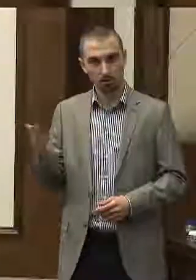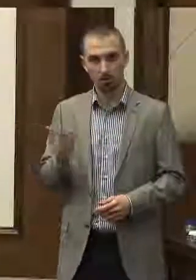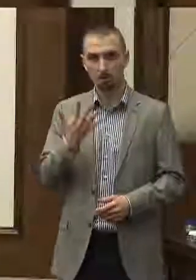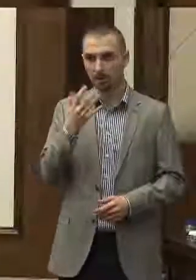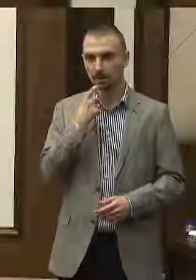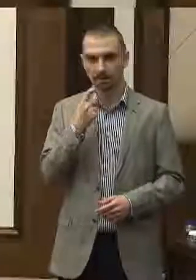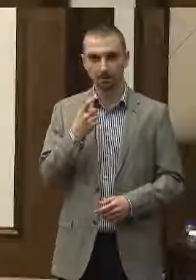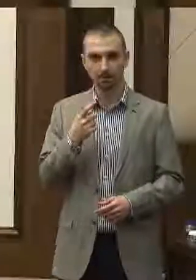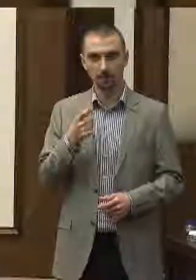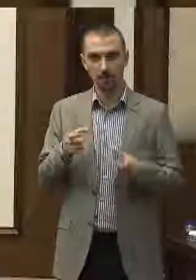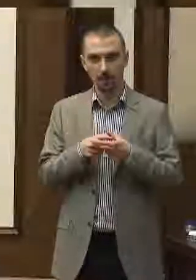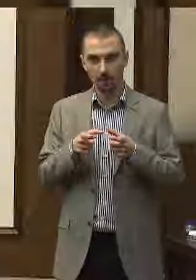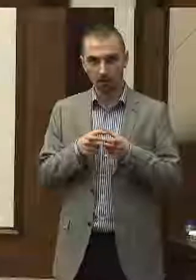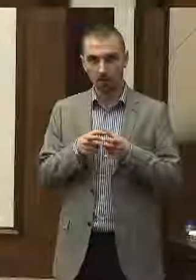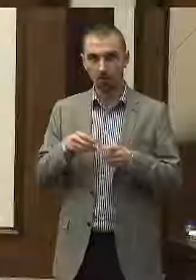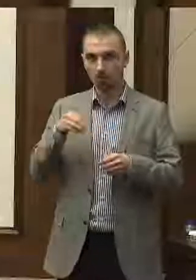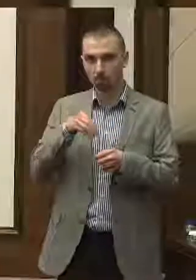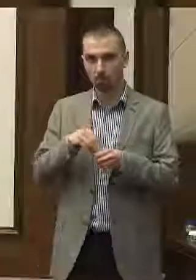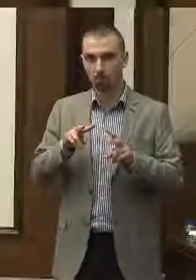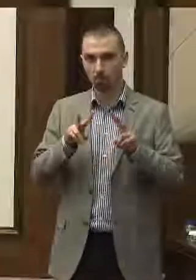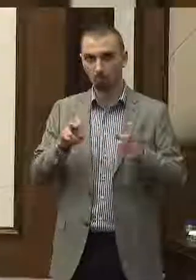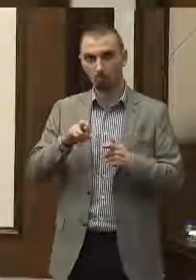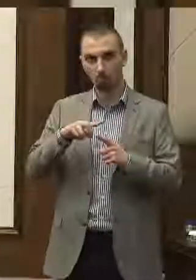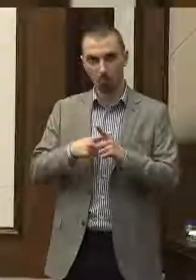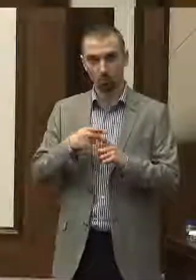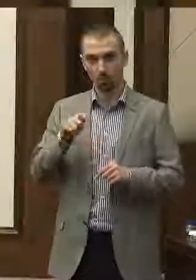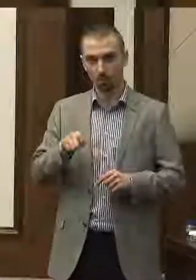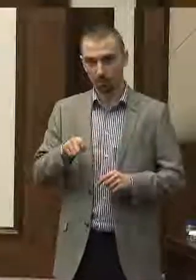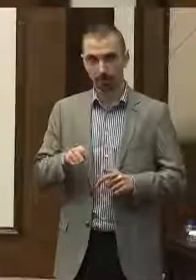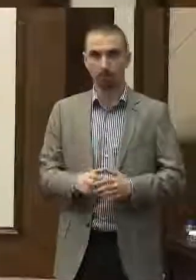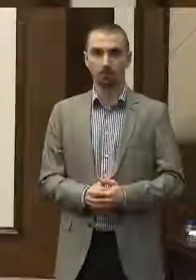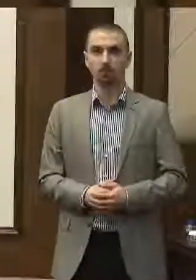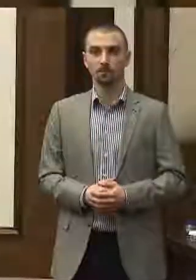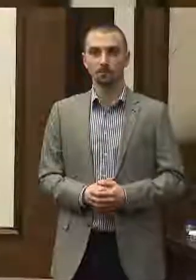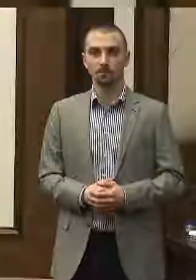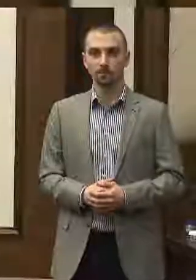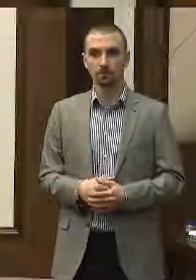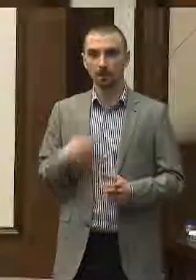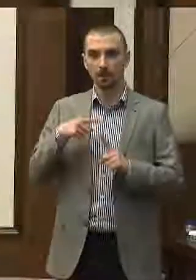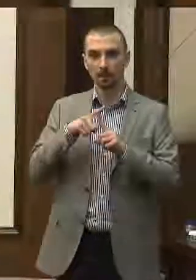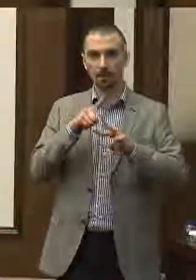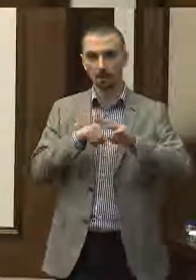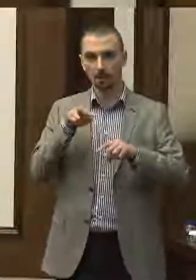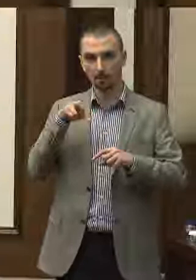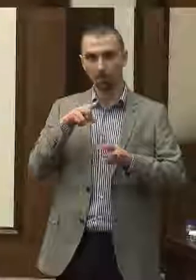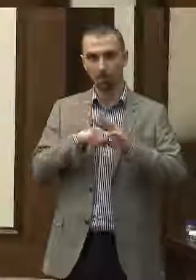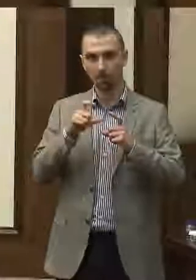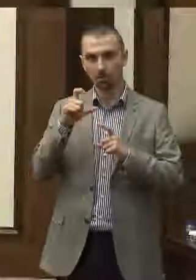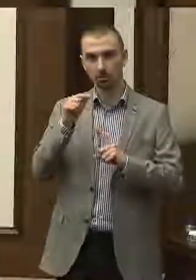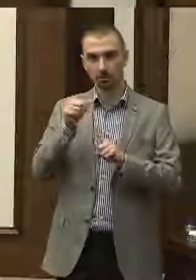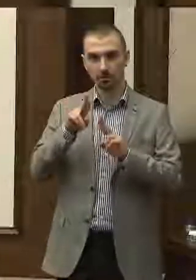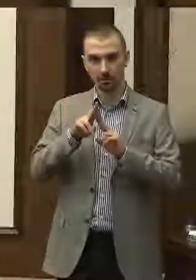yıllık dernek bölgede bir İçişleri Bakanlığı projesi gerçekleştirdi. Bizim Tepecik'te yerimiz, Büyender'in yeri.